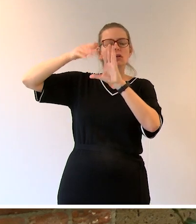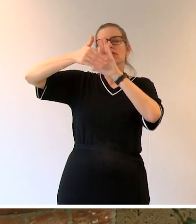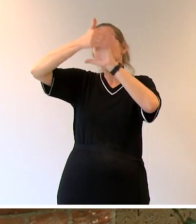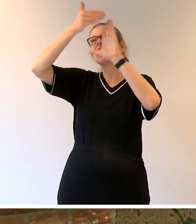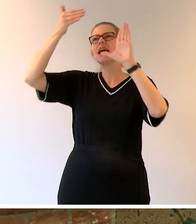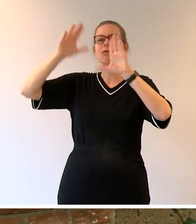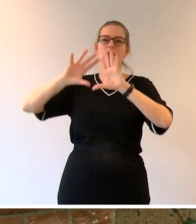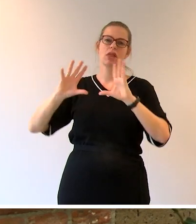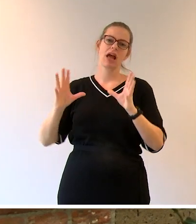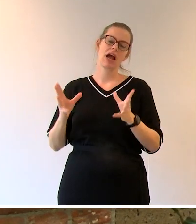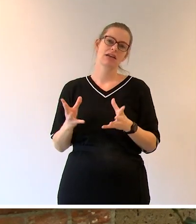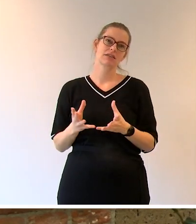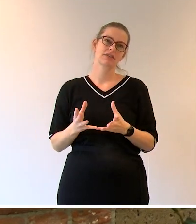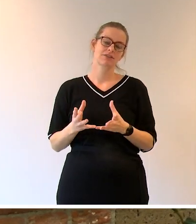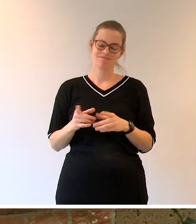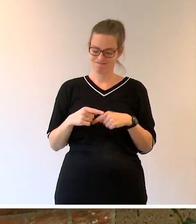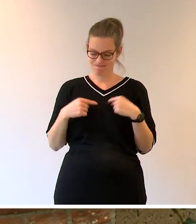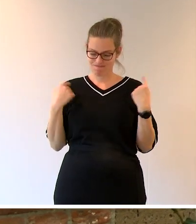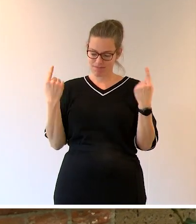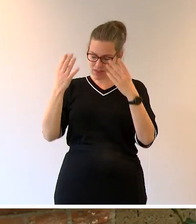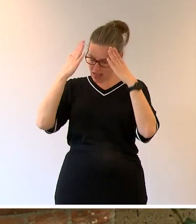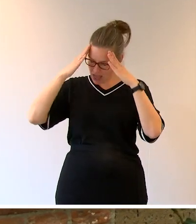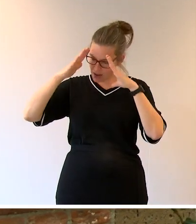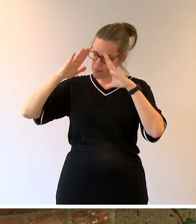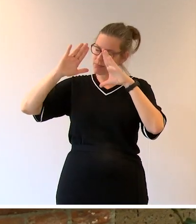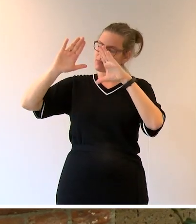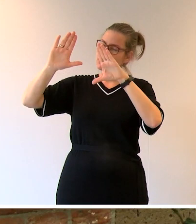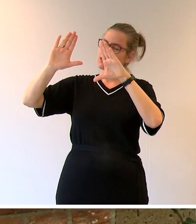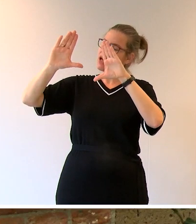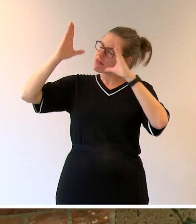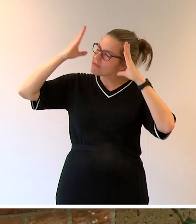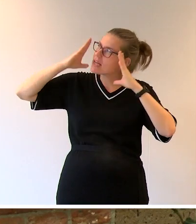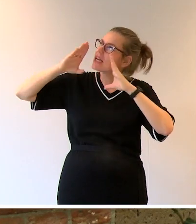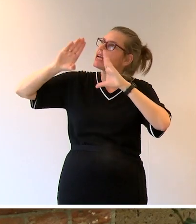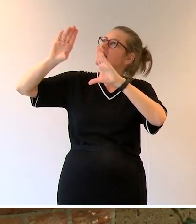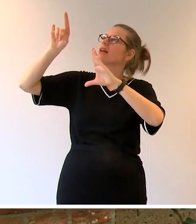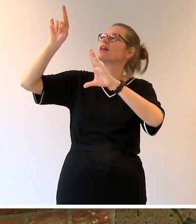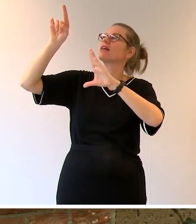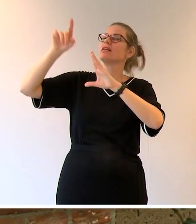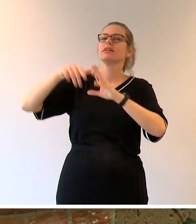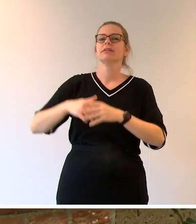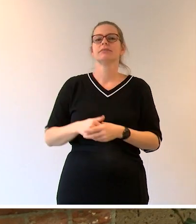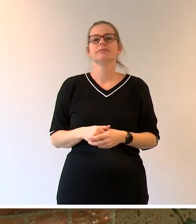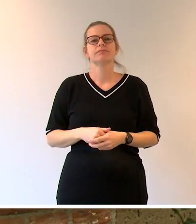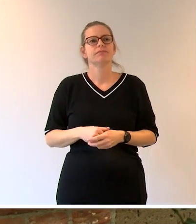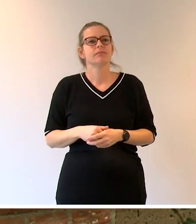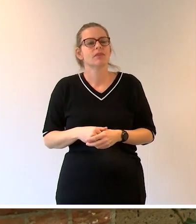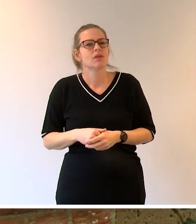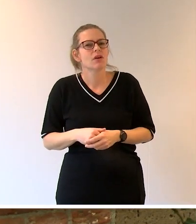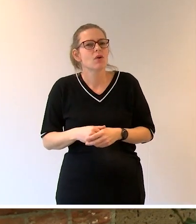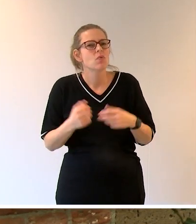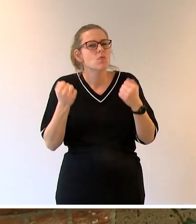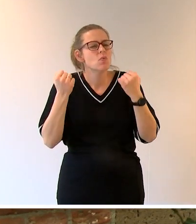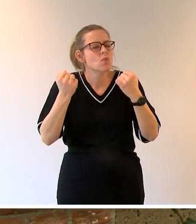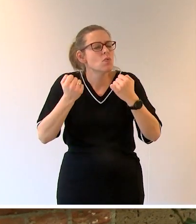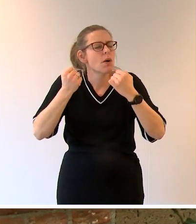aarde. Wij aanbidden u, wij vereren u. En wat